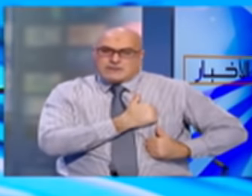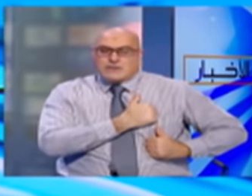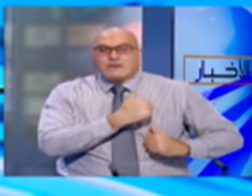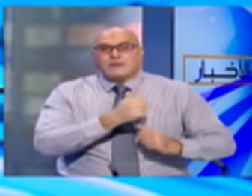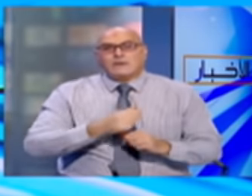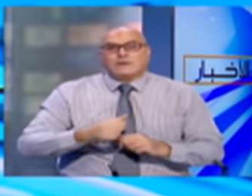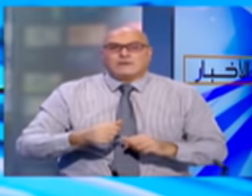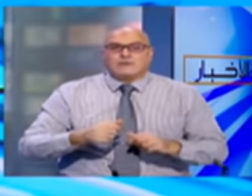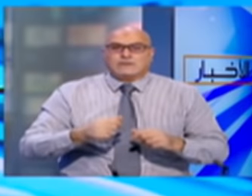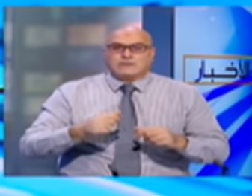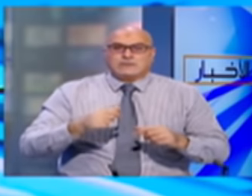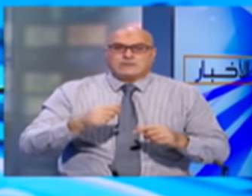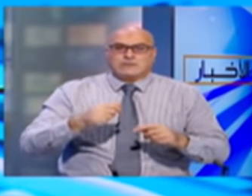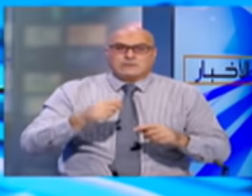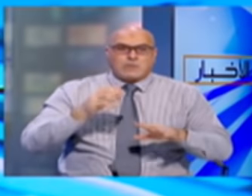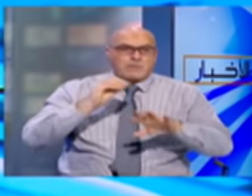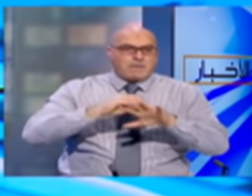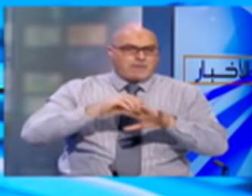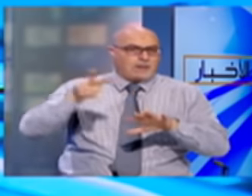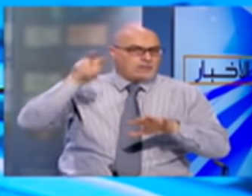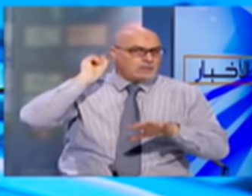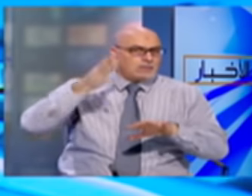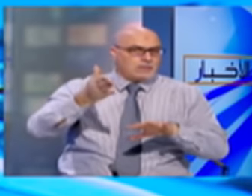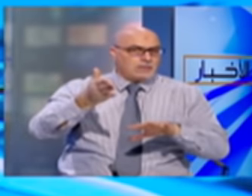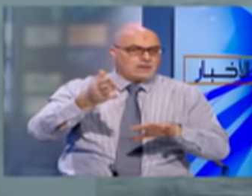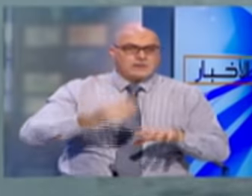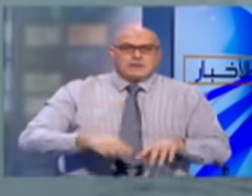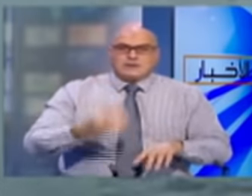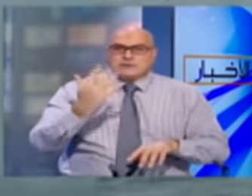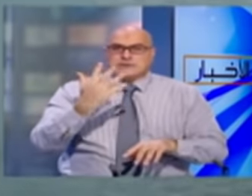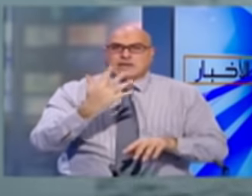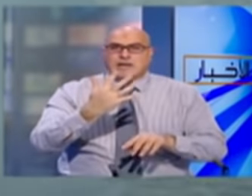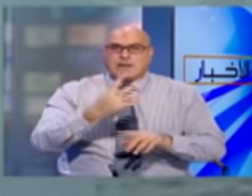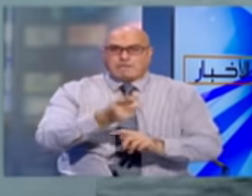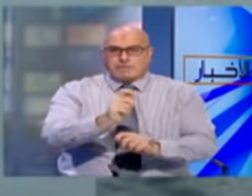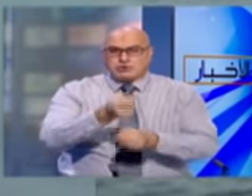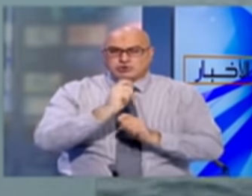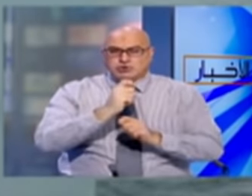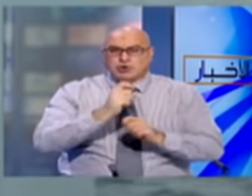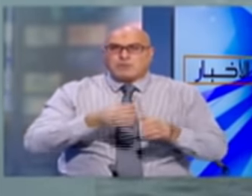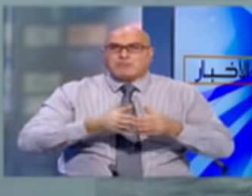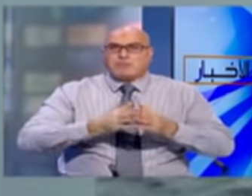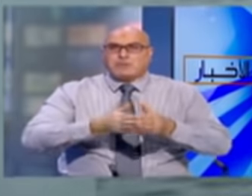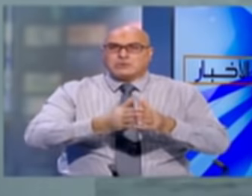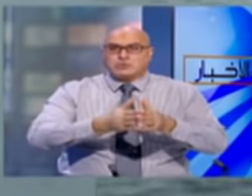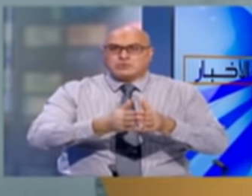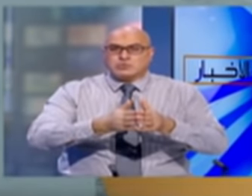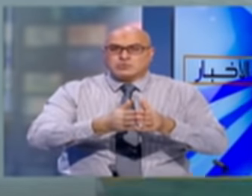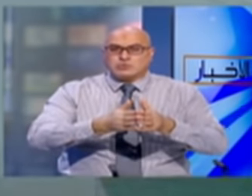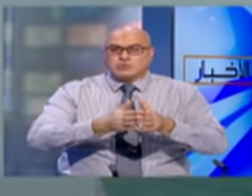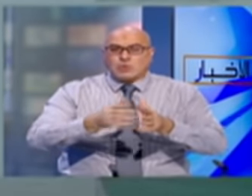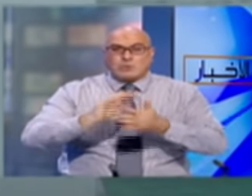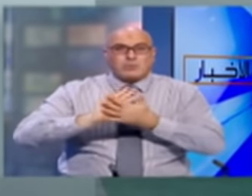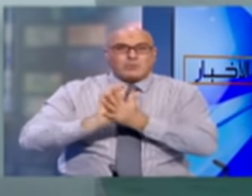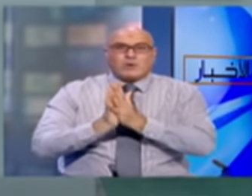الشعبي، وإثر تلقي نداء استغاثة من قبل 5 صيادين كانوا على متن مركب صيد